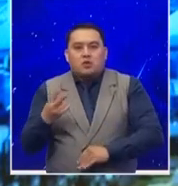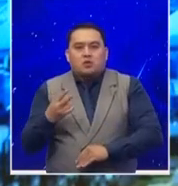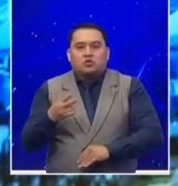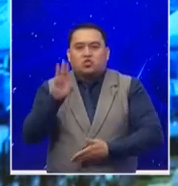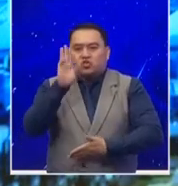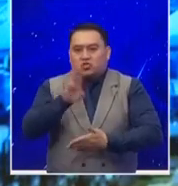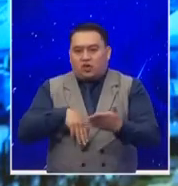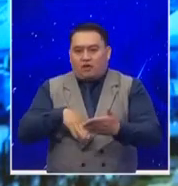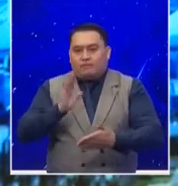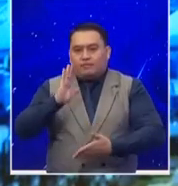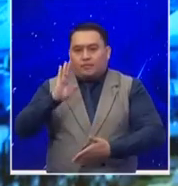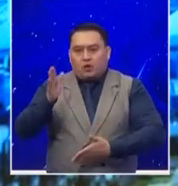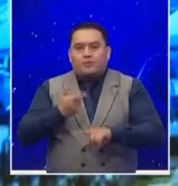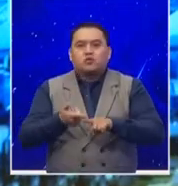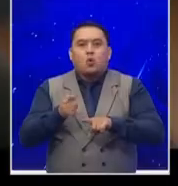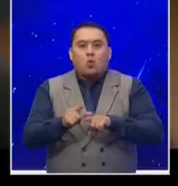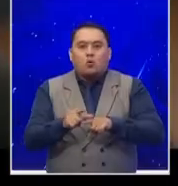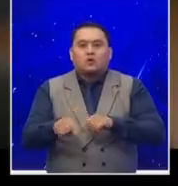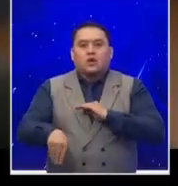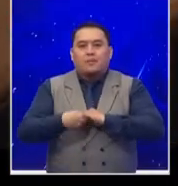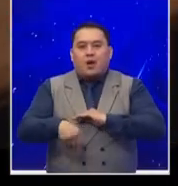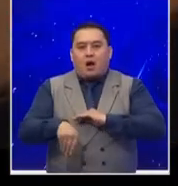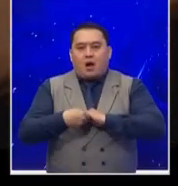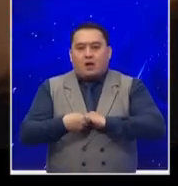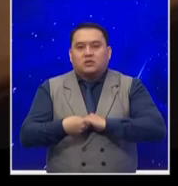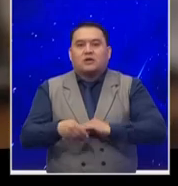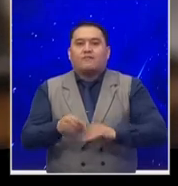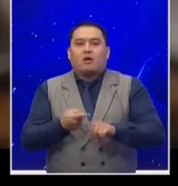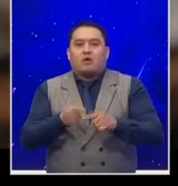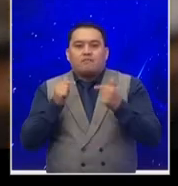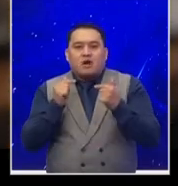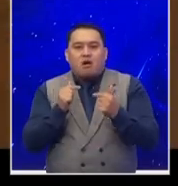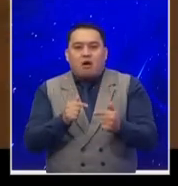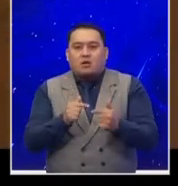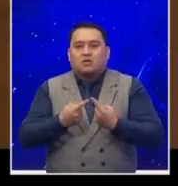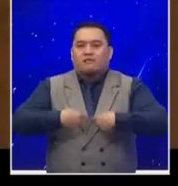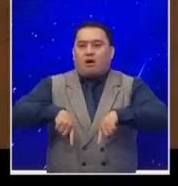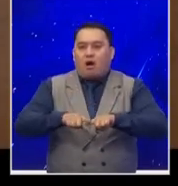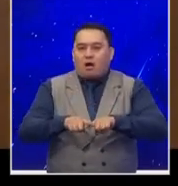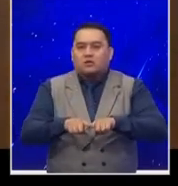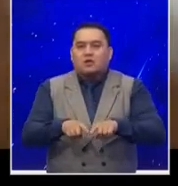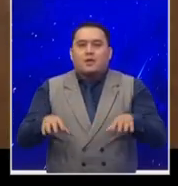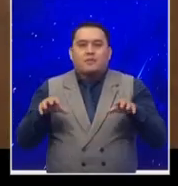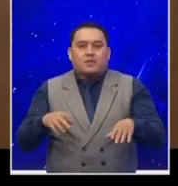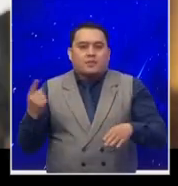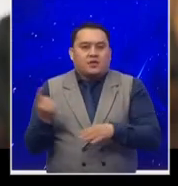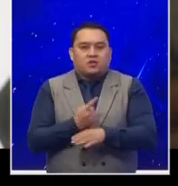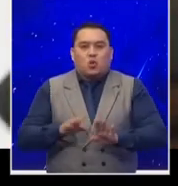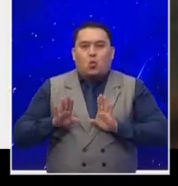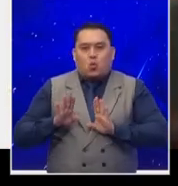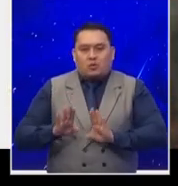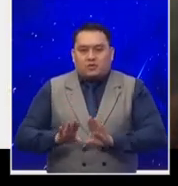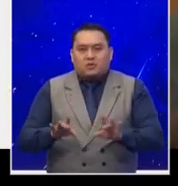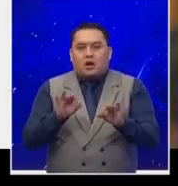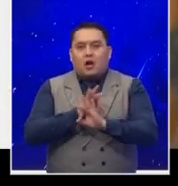теңге айыппұл төлейді. Бұл туралы бүгін Қазақстан Республикасы сыбайлас жемқорлыққа қарсы іс-қимыл агенттігі төрағасының бірінші